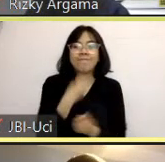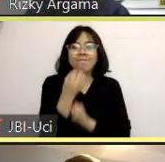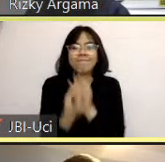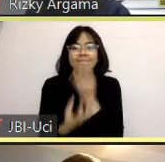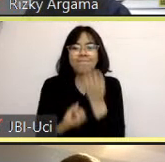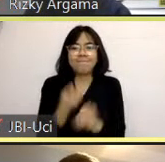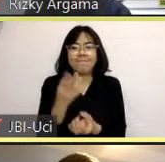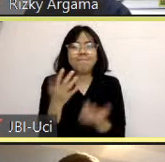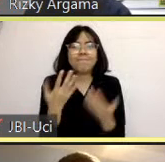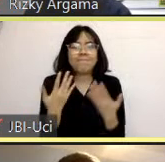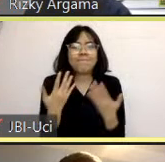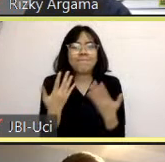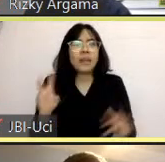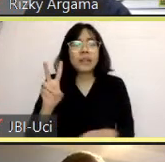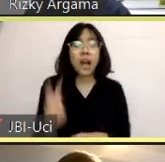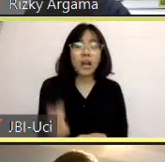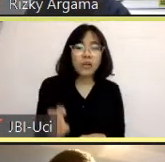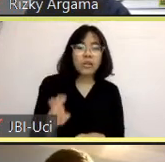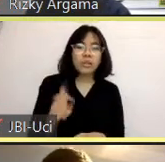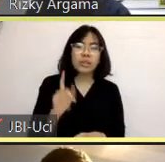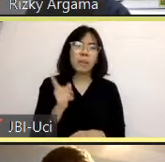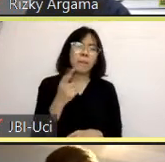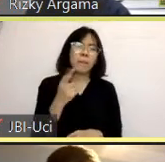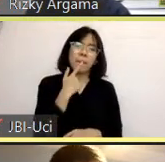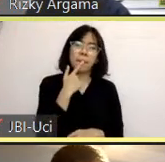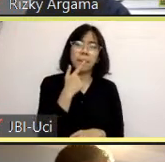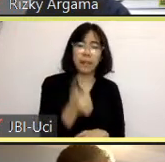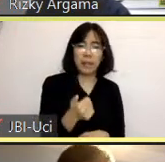fundamental ketika kita bicara soal civic freedom